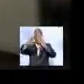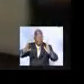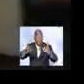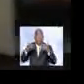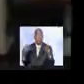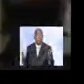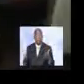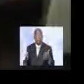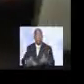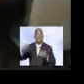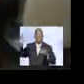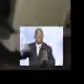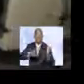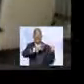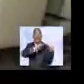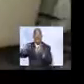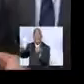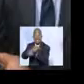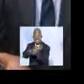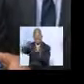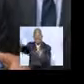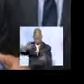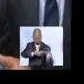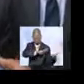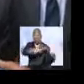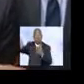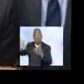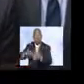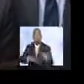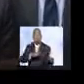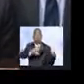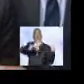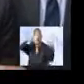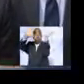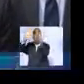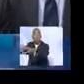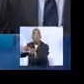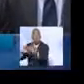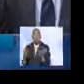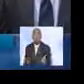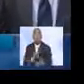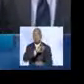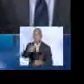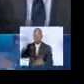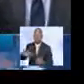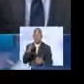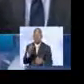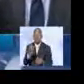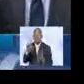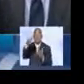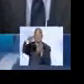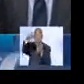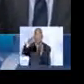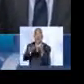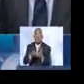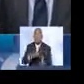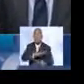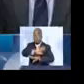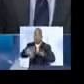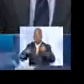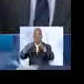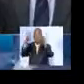libération des sites illégalement occupés. L'objectif de l'opération, c'est donc d'identifier tous ces sites, ces